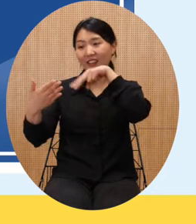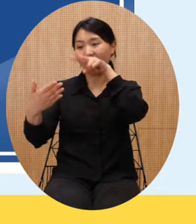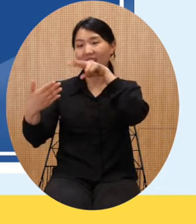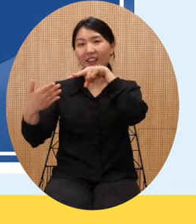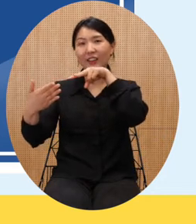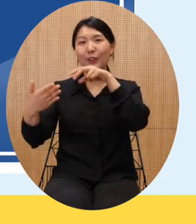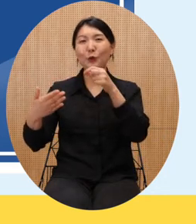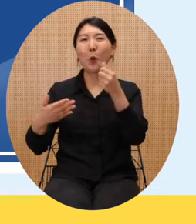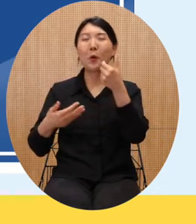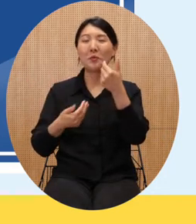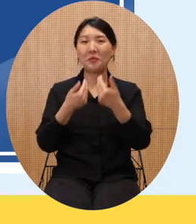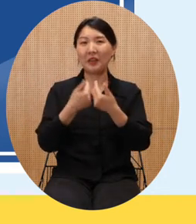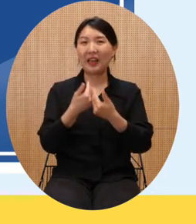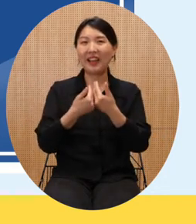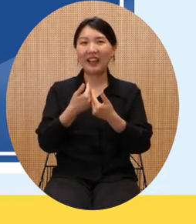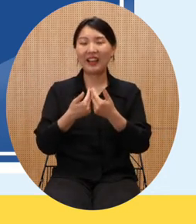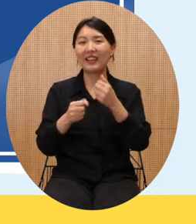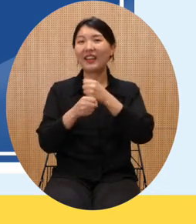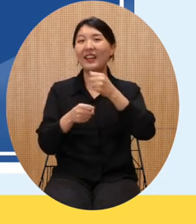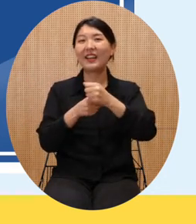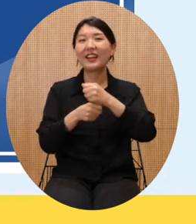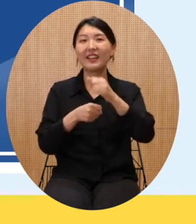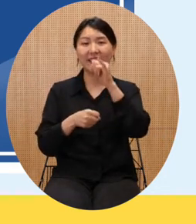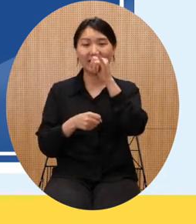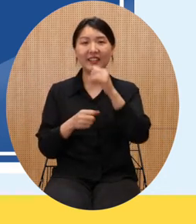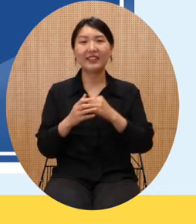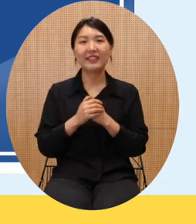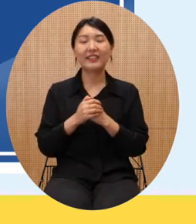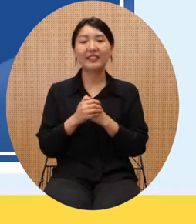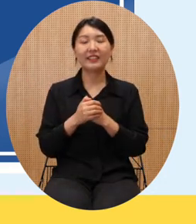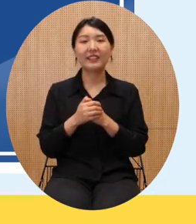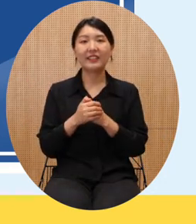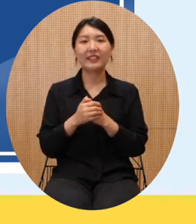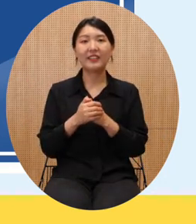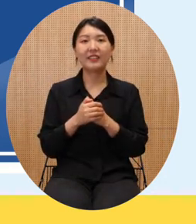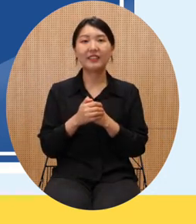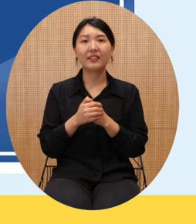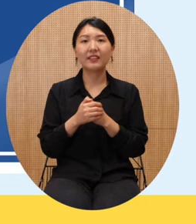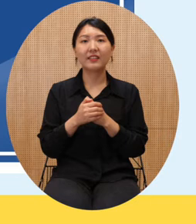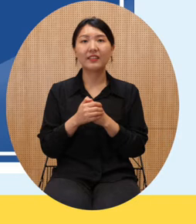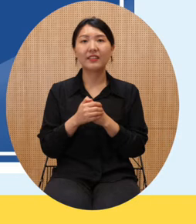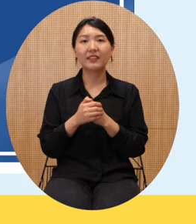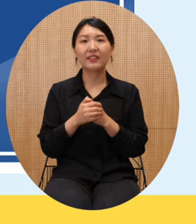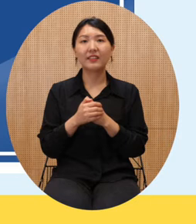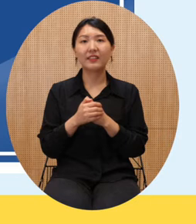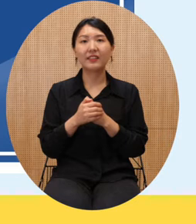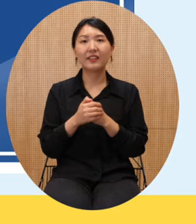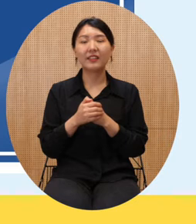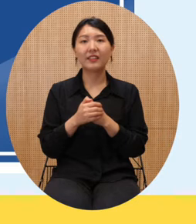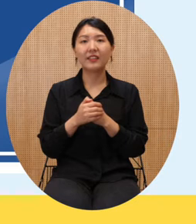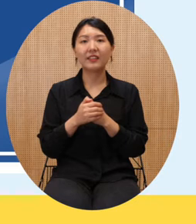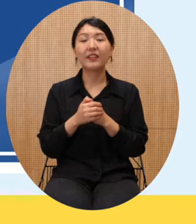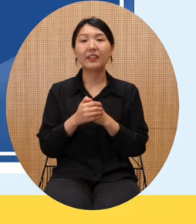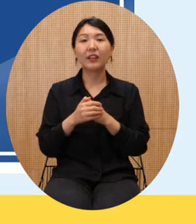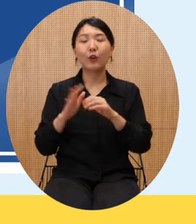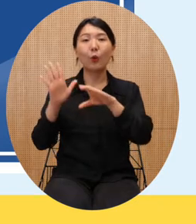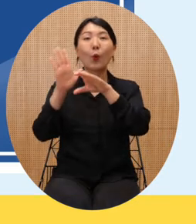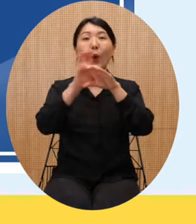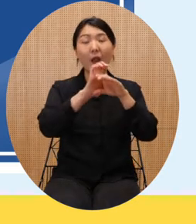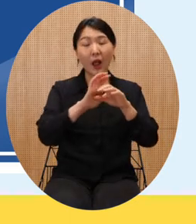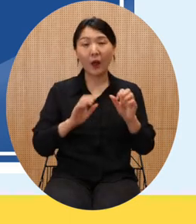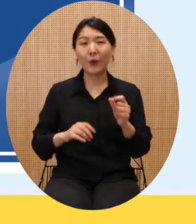읽었잖아요. 굉장히 좀 당황스러운 상황인 것 같은데요. 예.